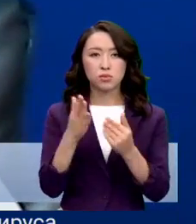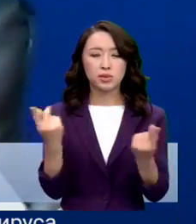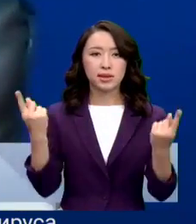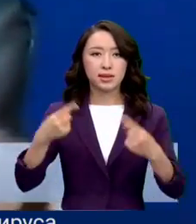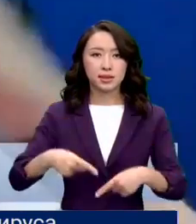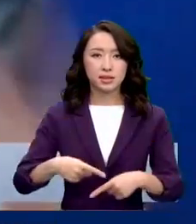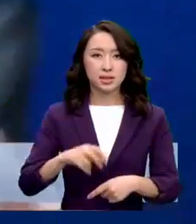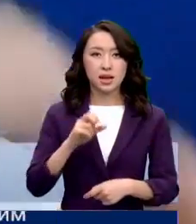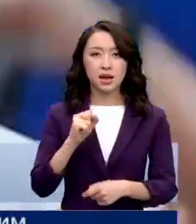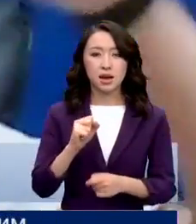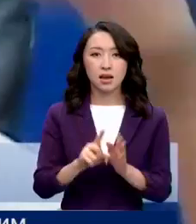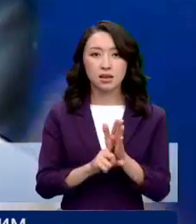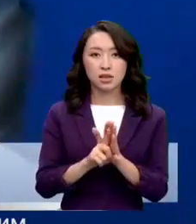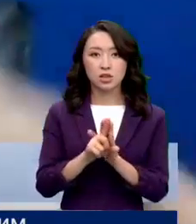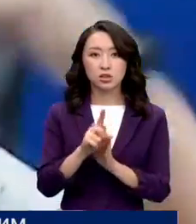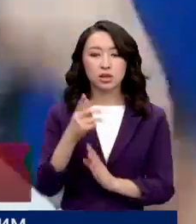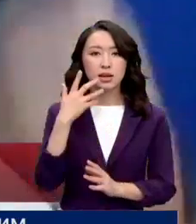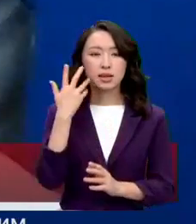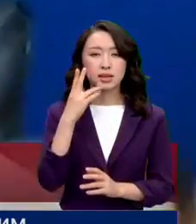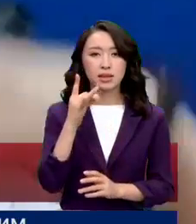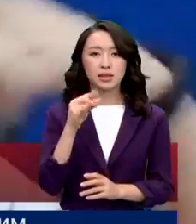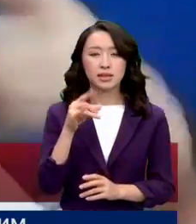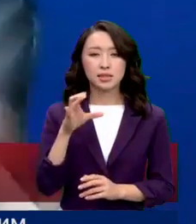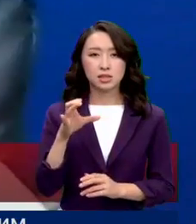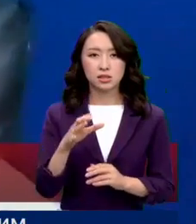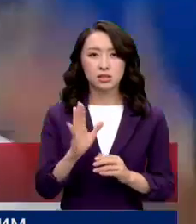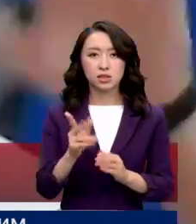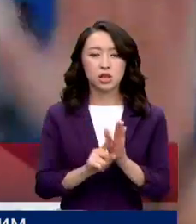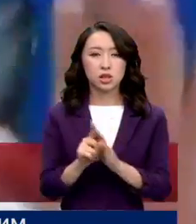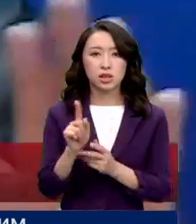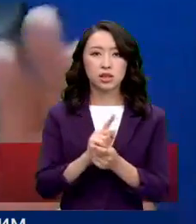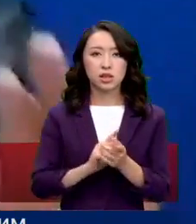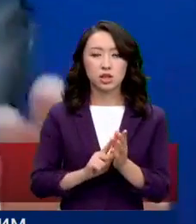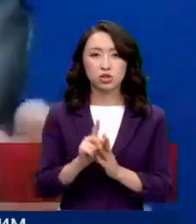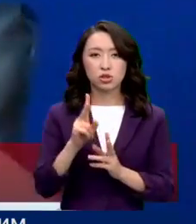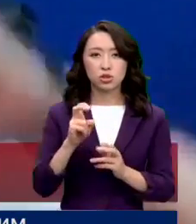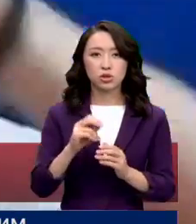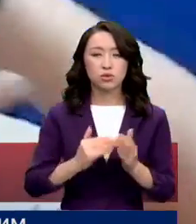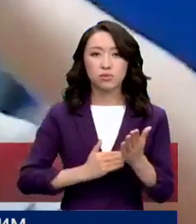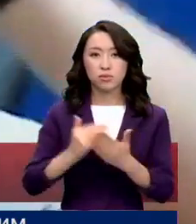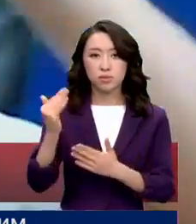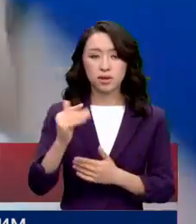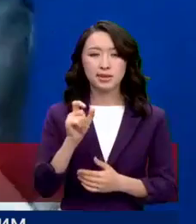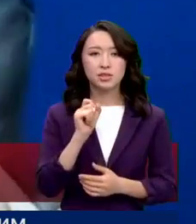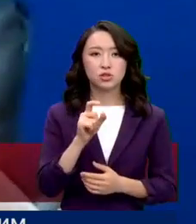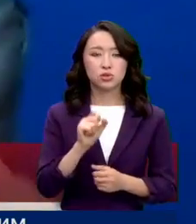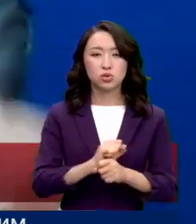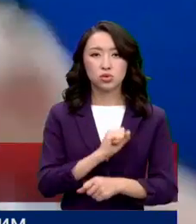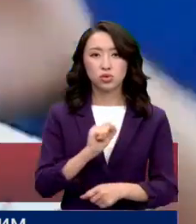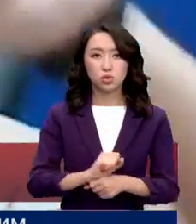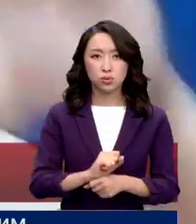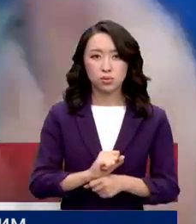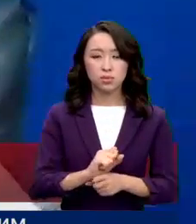А вот на пике, когда вот кризисные процессы начинают выходить на свой пик, золото начинает